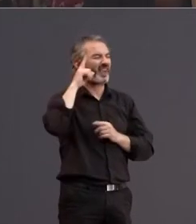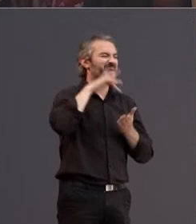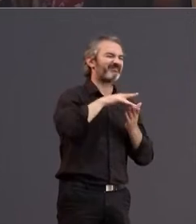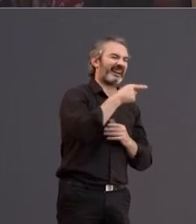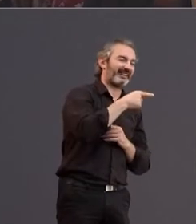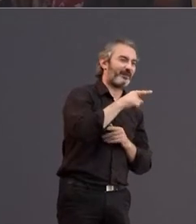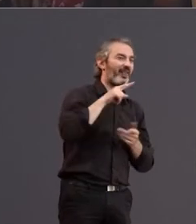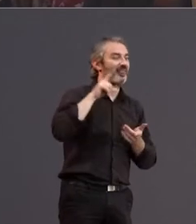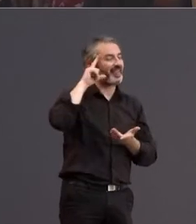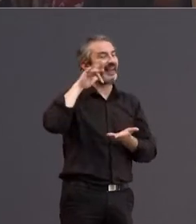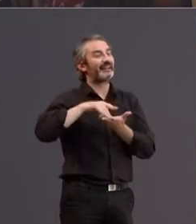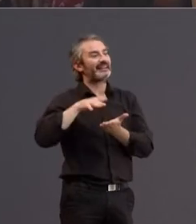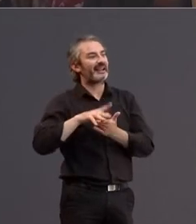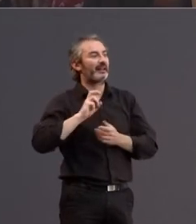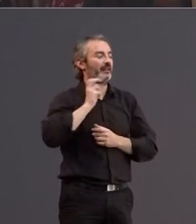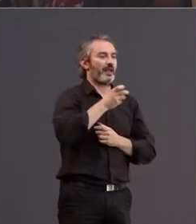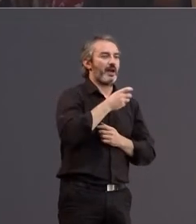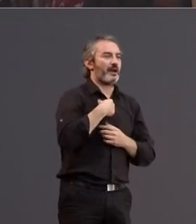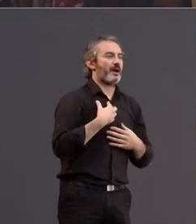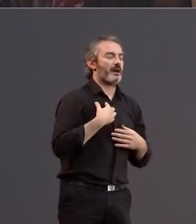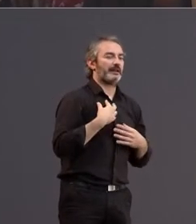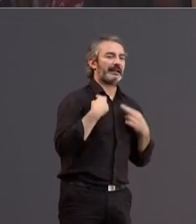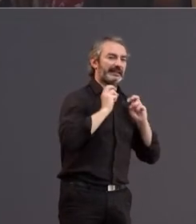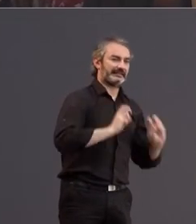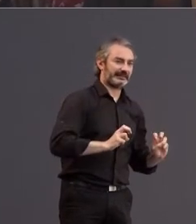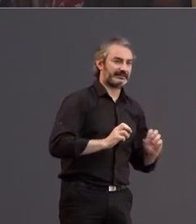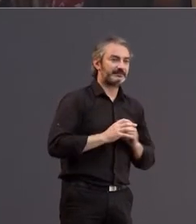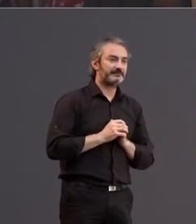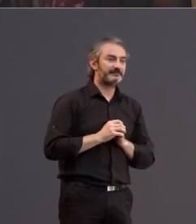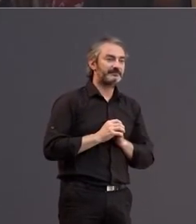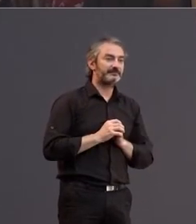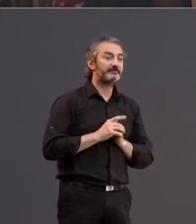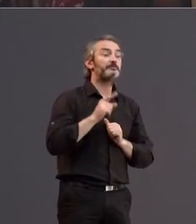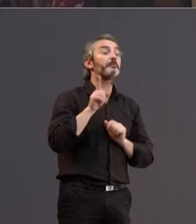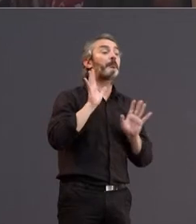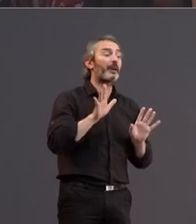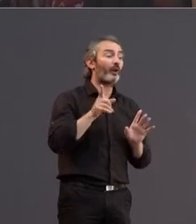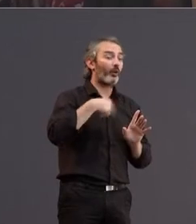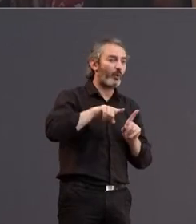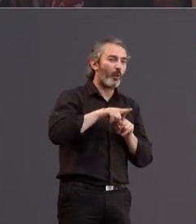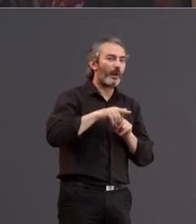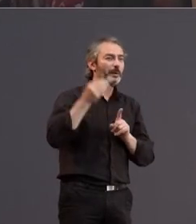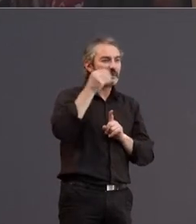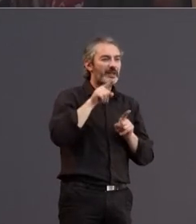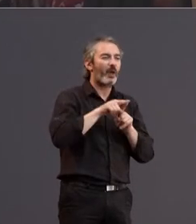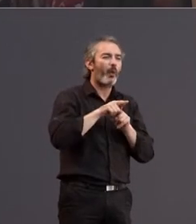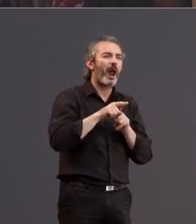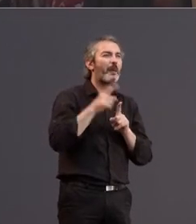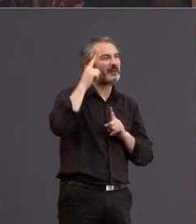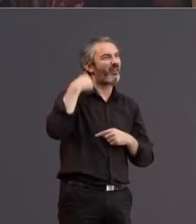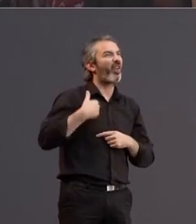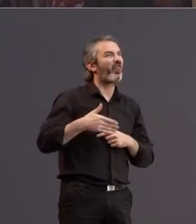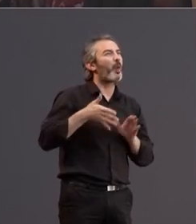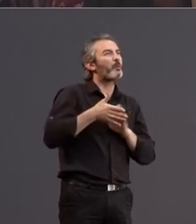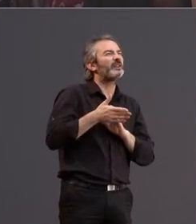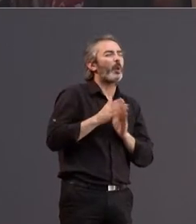per arribar a un lliurament. Però també vull que sigueu conscients que no traduïu pas pitjor per no traduir un best-seller o l'última pel·lícula